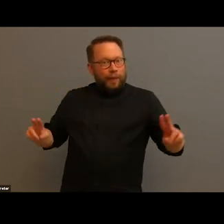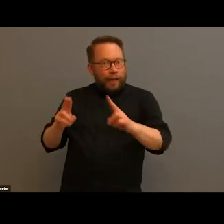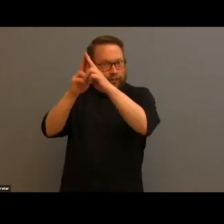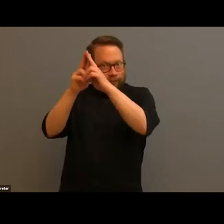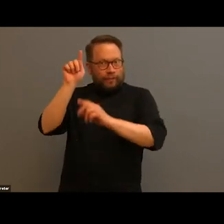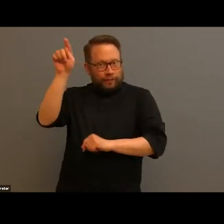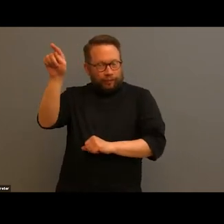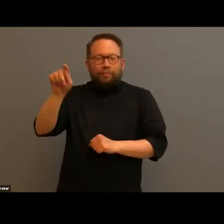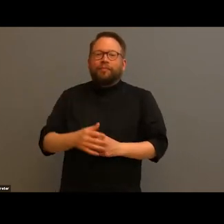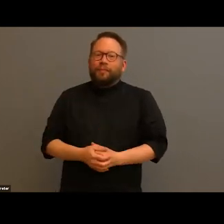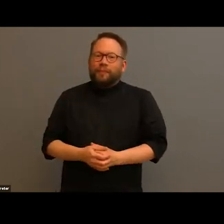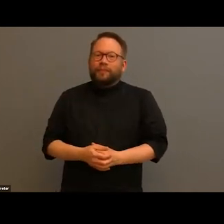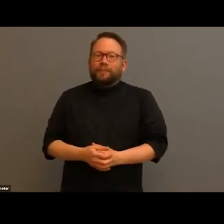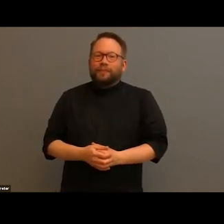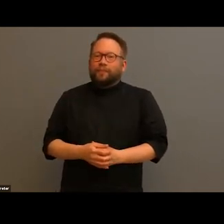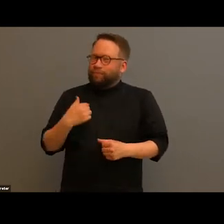sätter stopp.